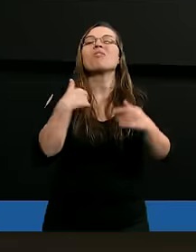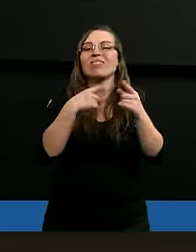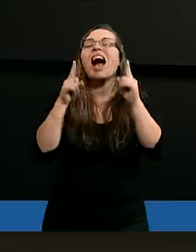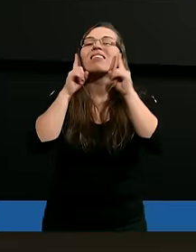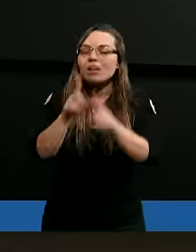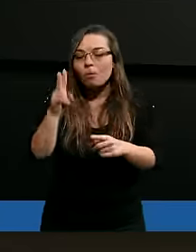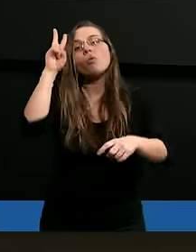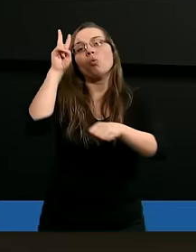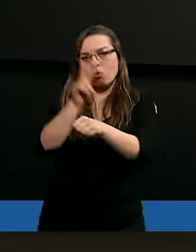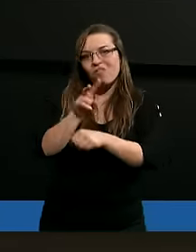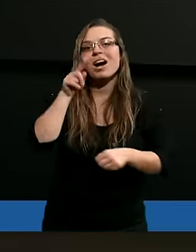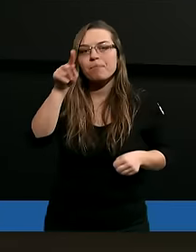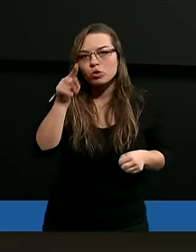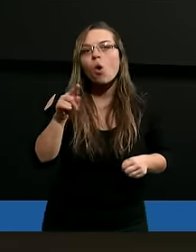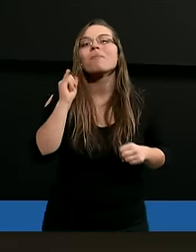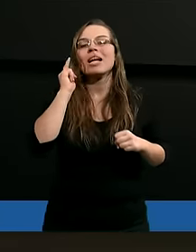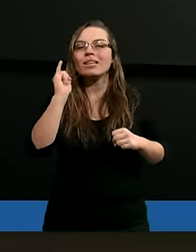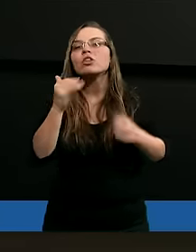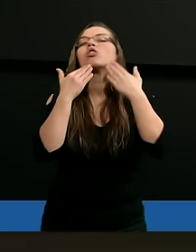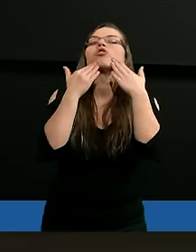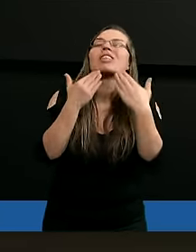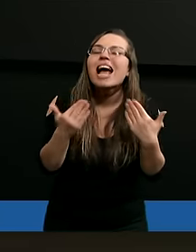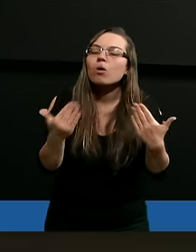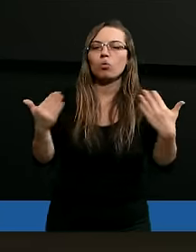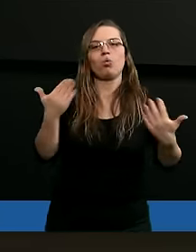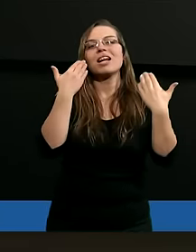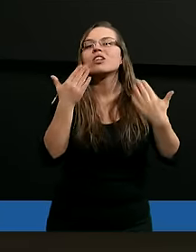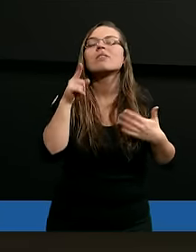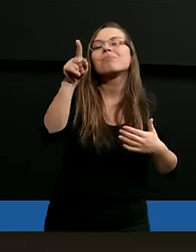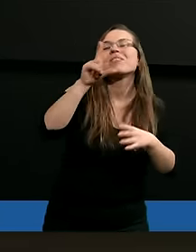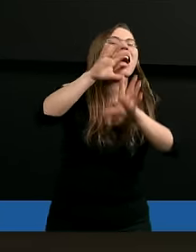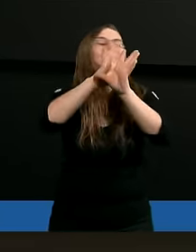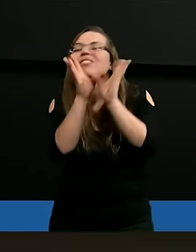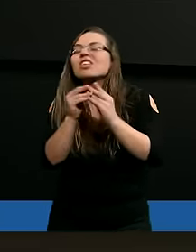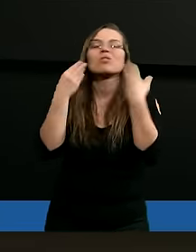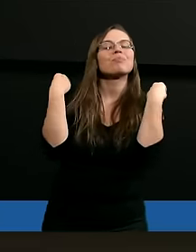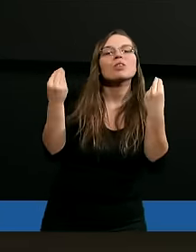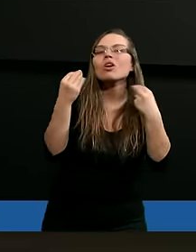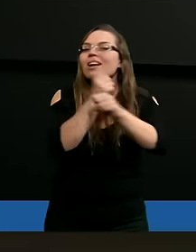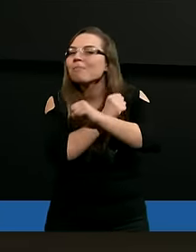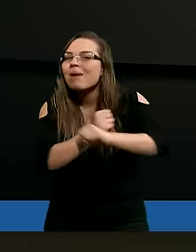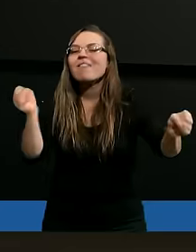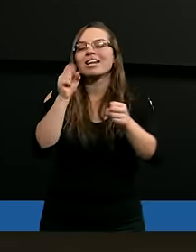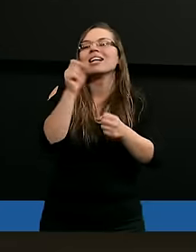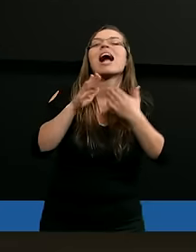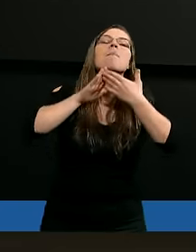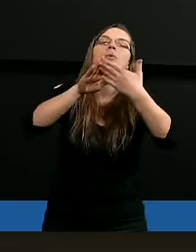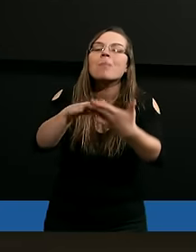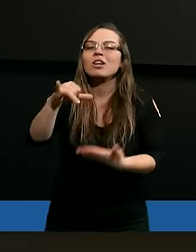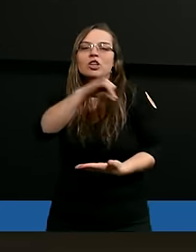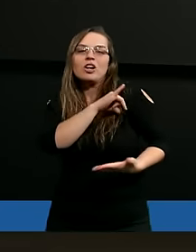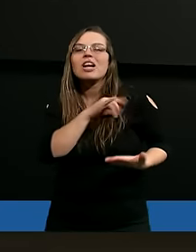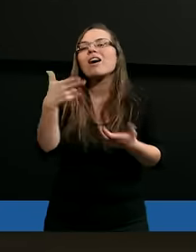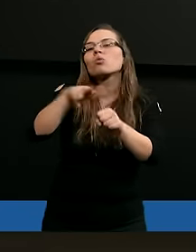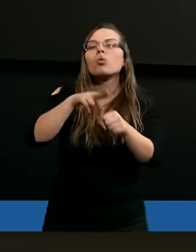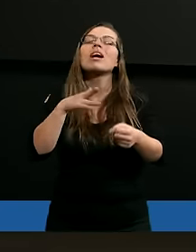naprawdę ufam Tobie i dziękuję Tobie za to, co zrobiłeś, za cudowne zbawienie, za przebaczenie